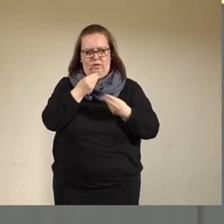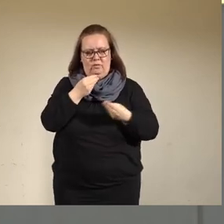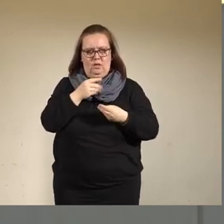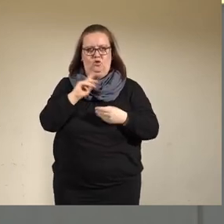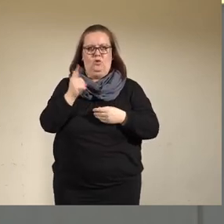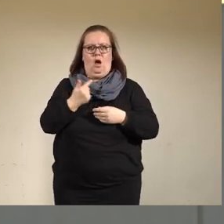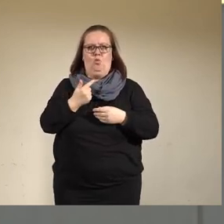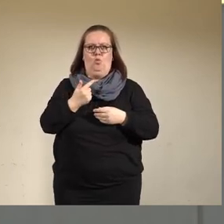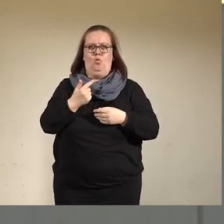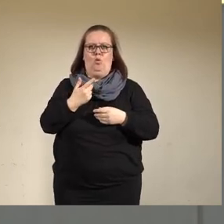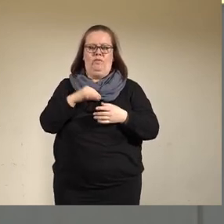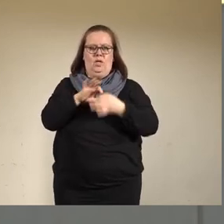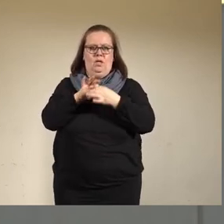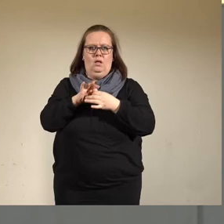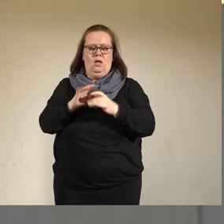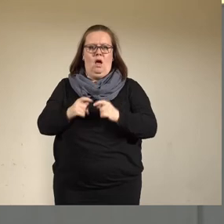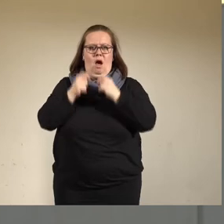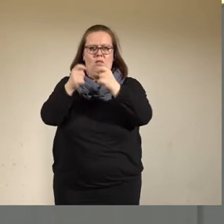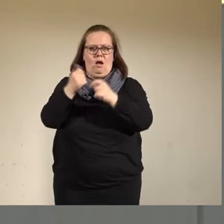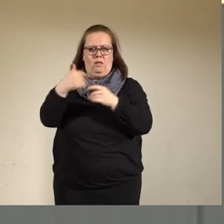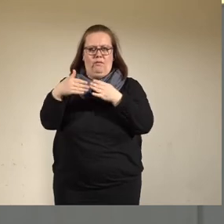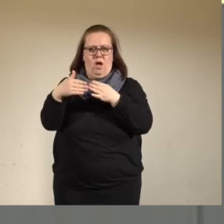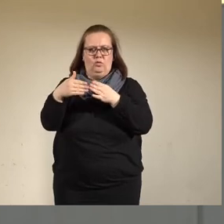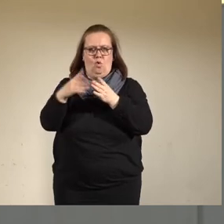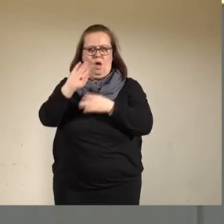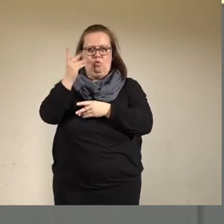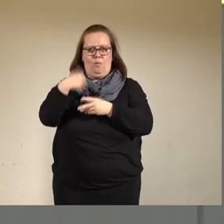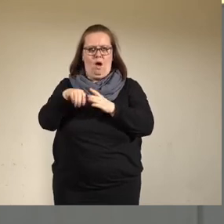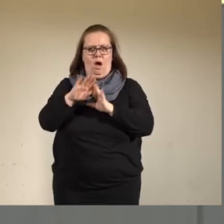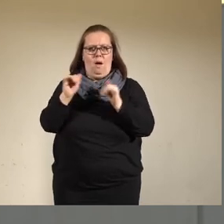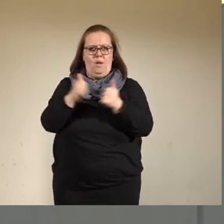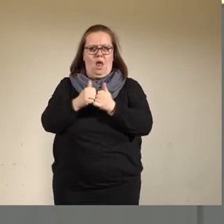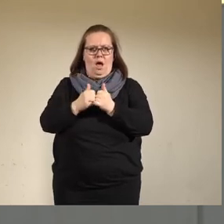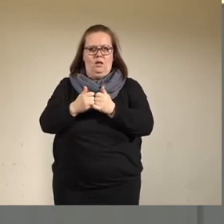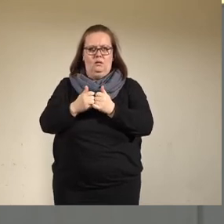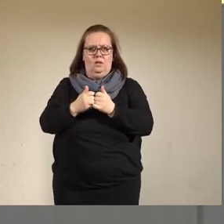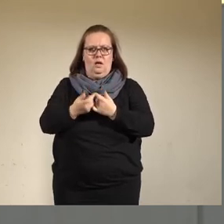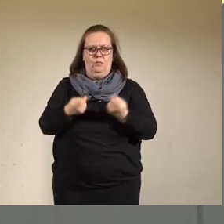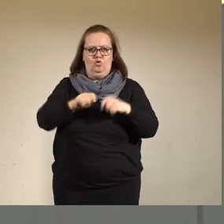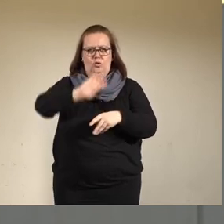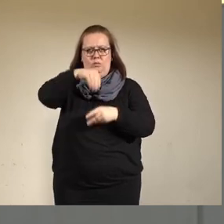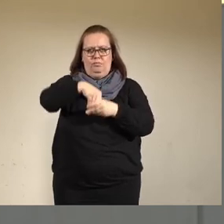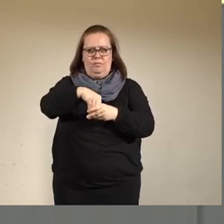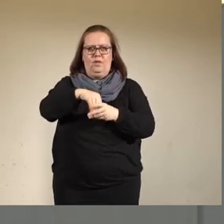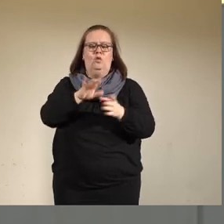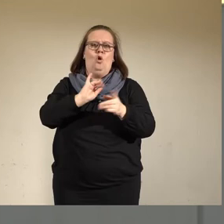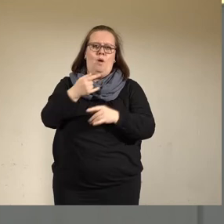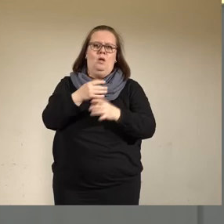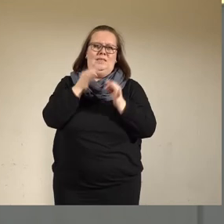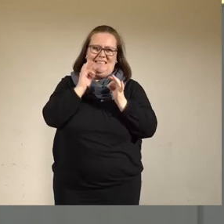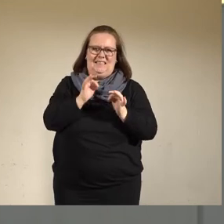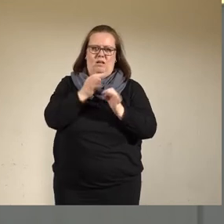auch auf Antrag einer Fraktion haben wir das in dem Begleitbeschluss nochmal untergebracht. Ich frage auch hier